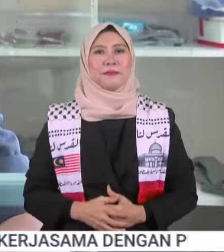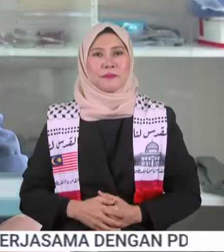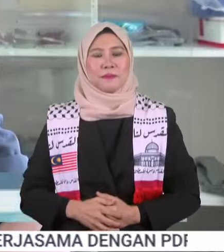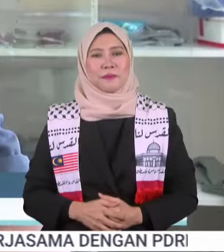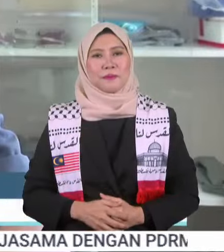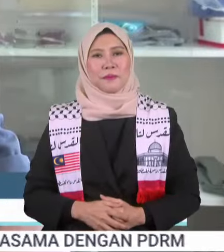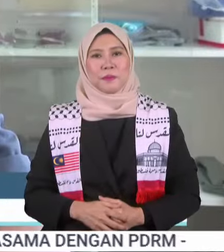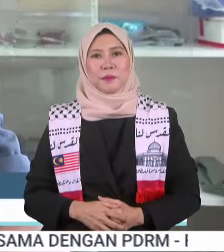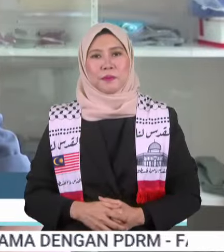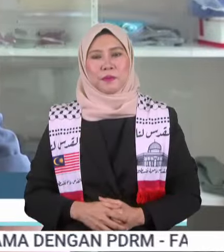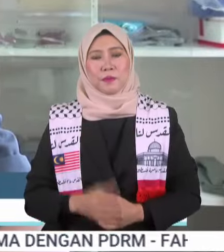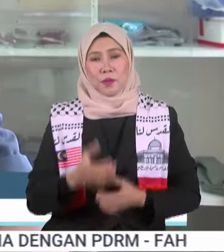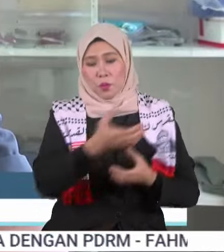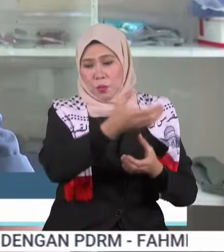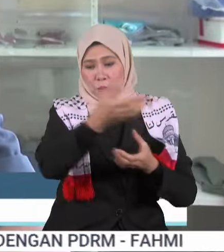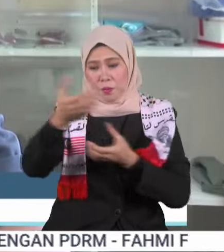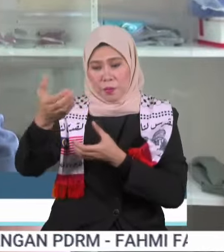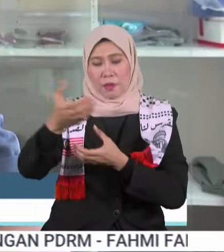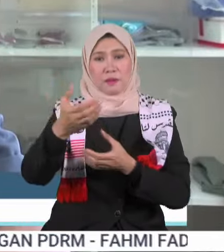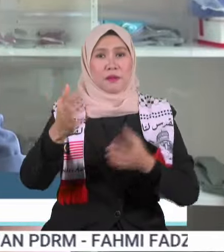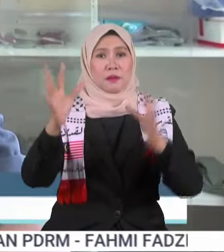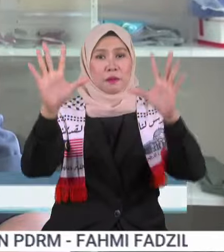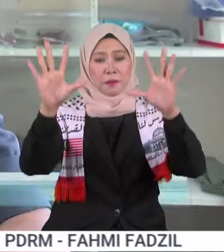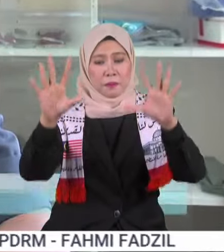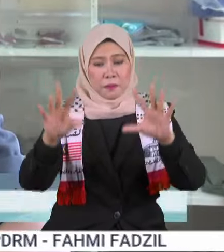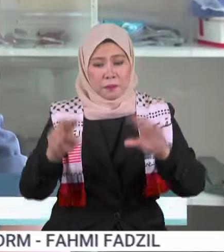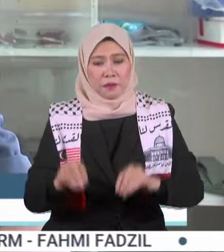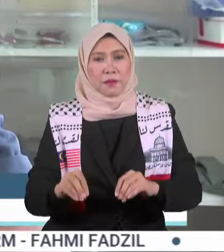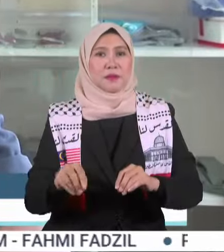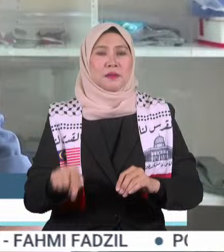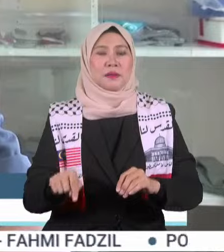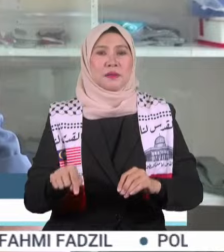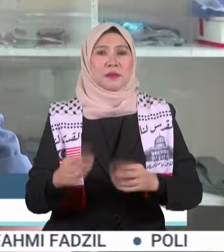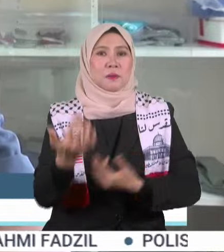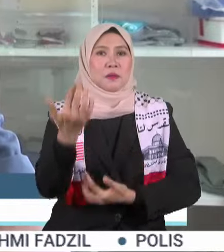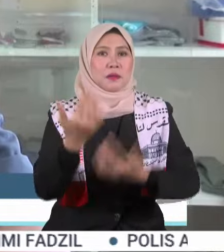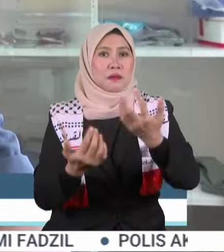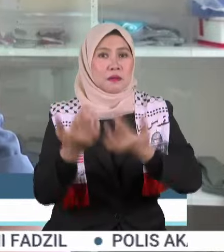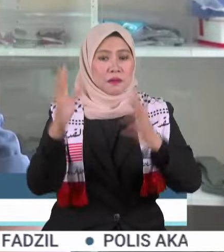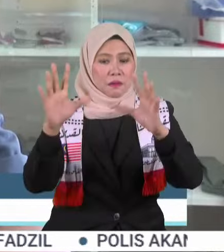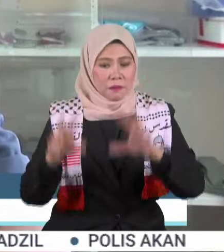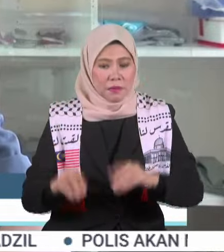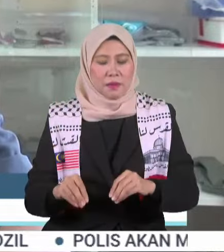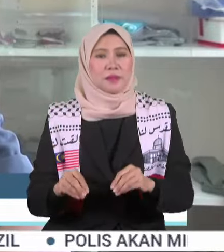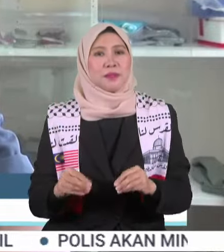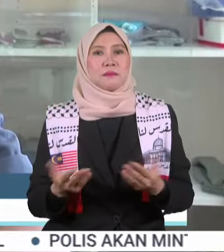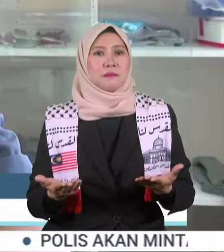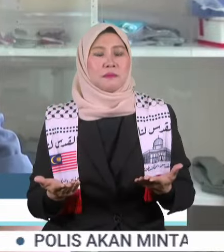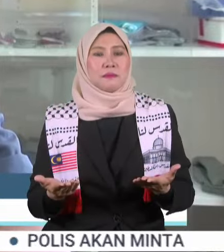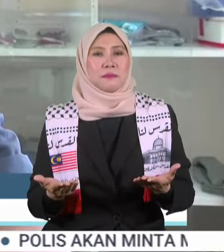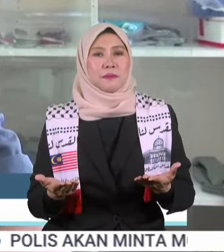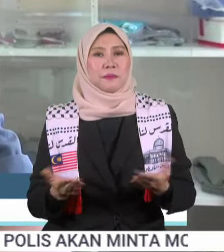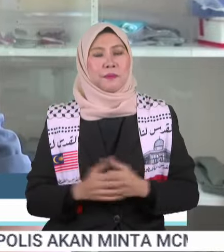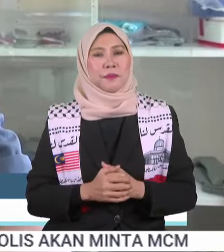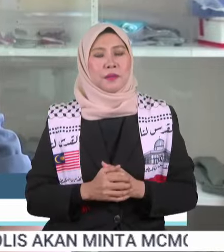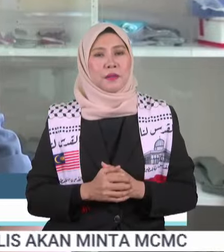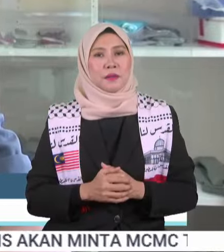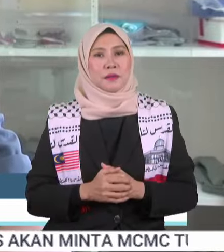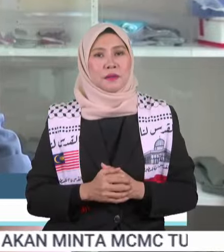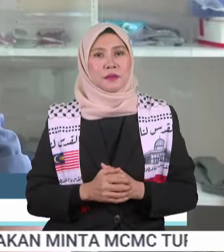assisting kita untuk buat pemadaman. Kita nak direct masuk untuk ke dalam hutan tu untuk membuat pemadaman.